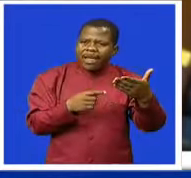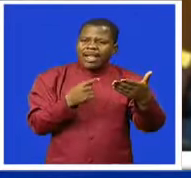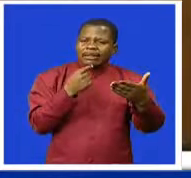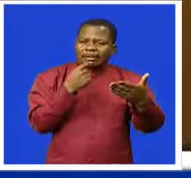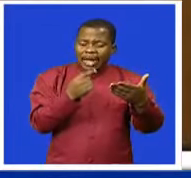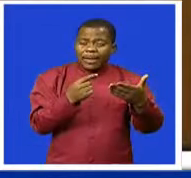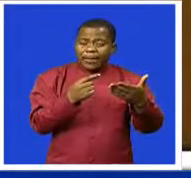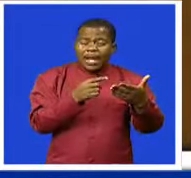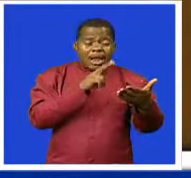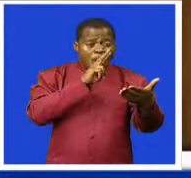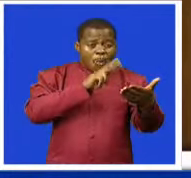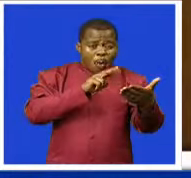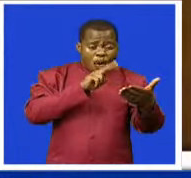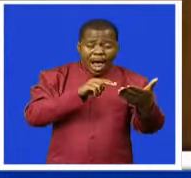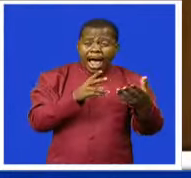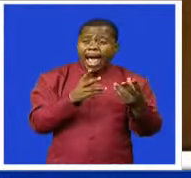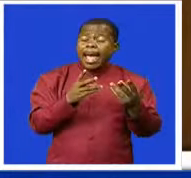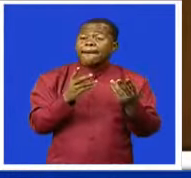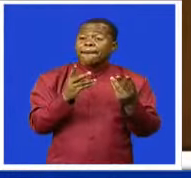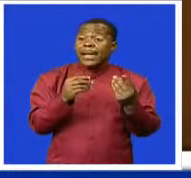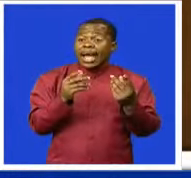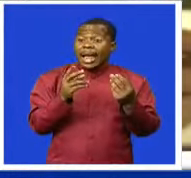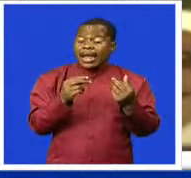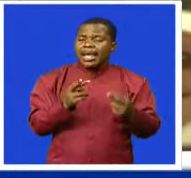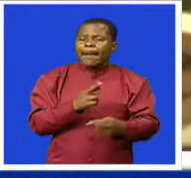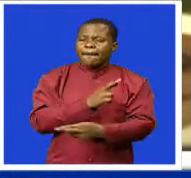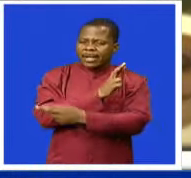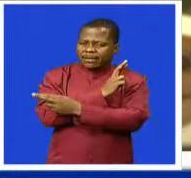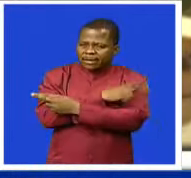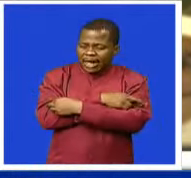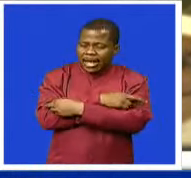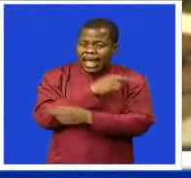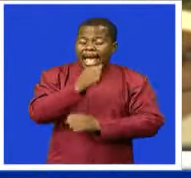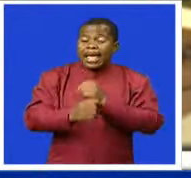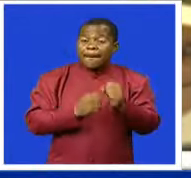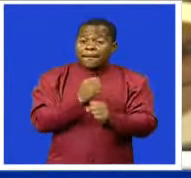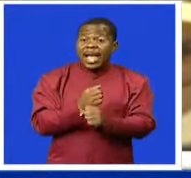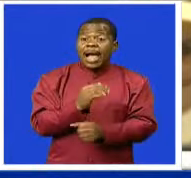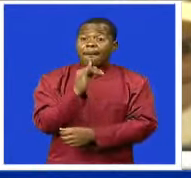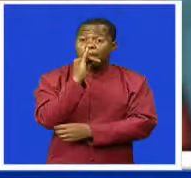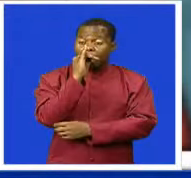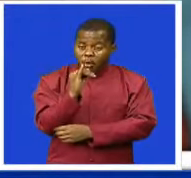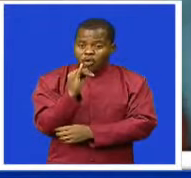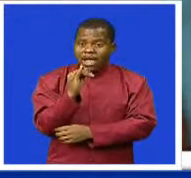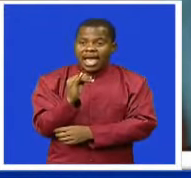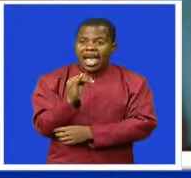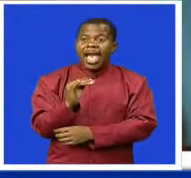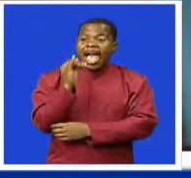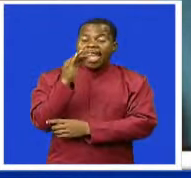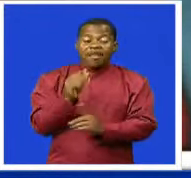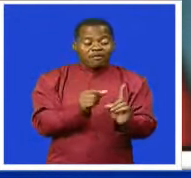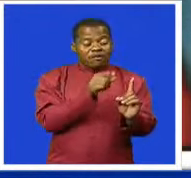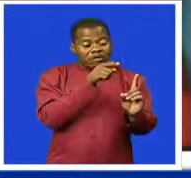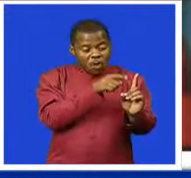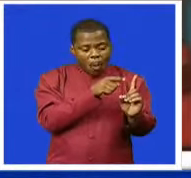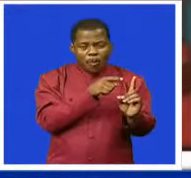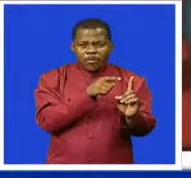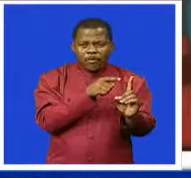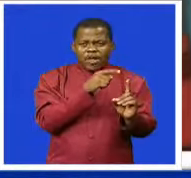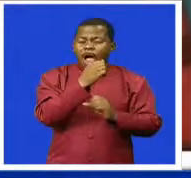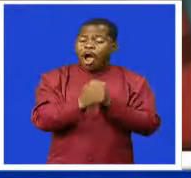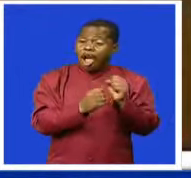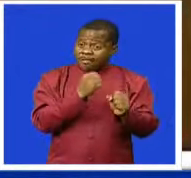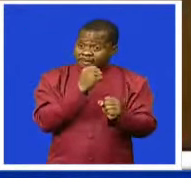yeminyaka munye kumuntu loneminyaka lengephansi kwa-65. Kanze enzabeni ukuthi lesikhwama